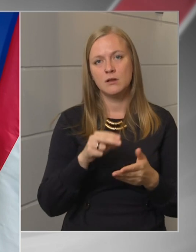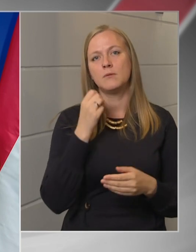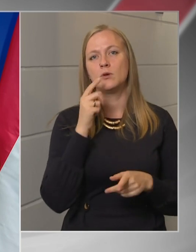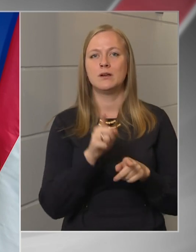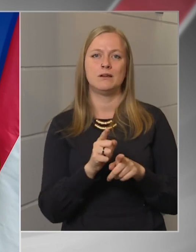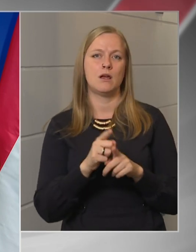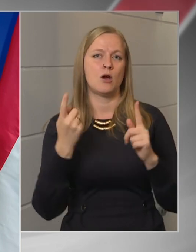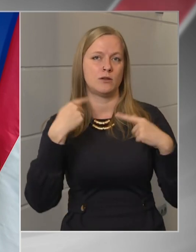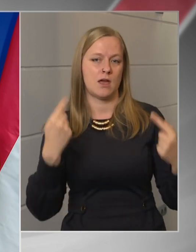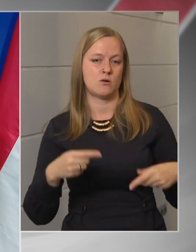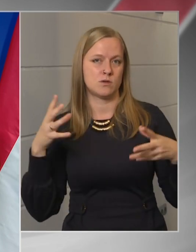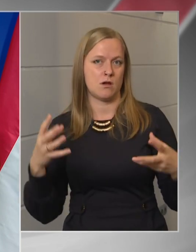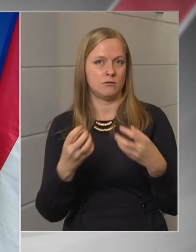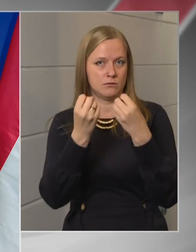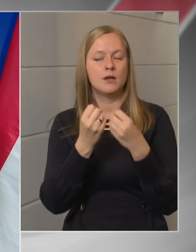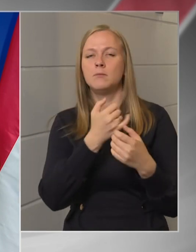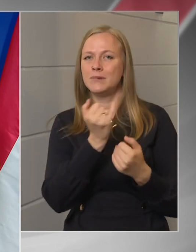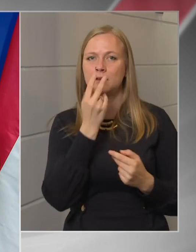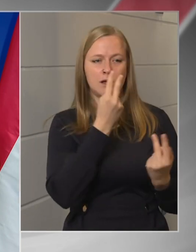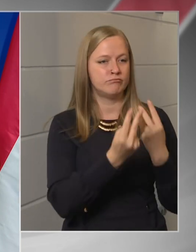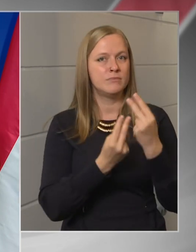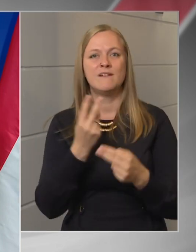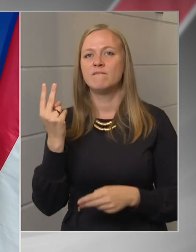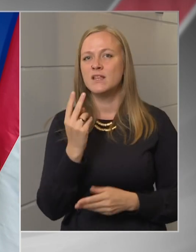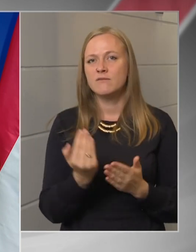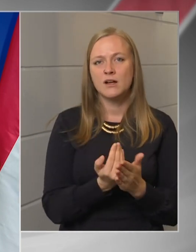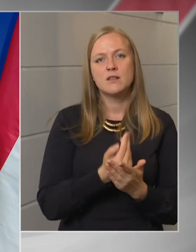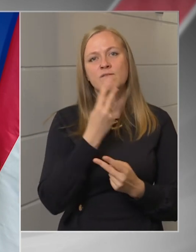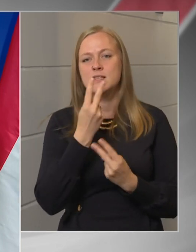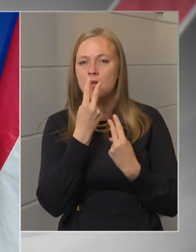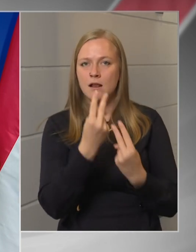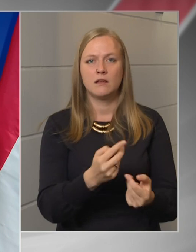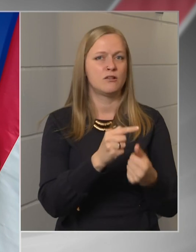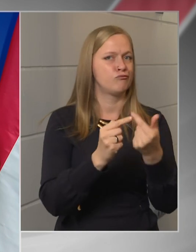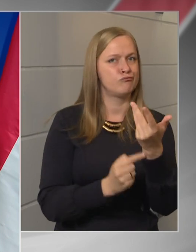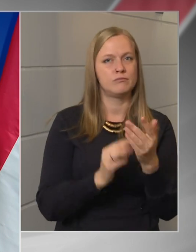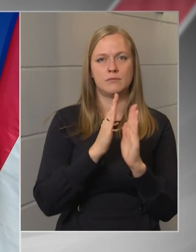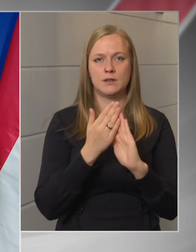határozót meghoz, akkor mindent figyelembe kell, hogy vegyem. Vízfelhasználást, vízellátást, mindent.